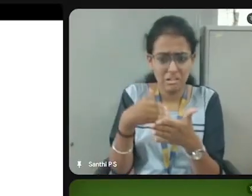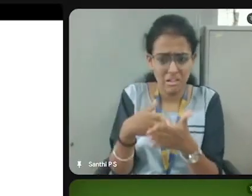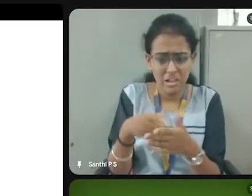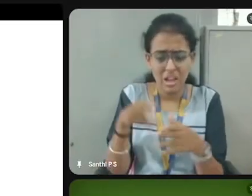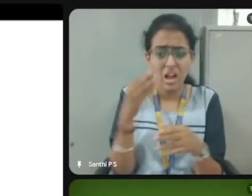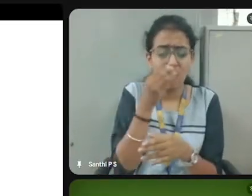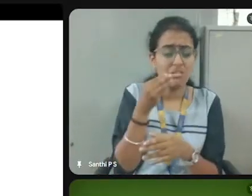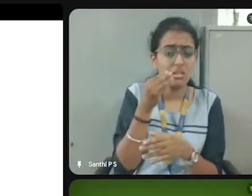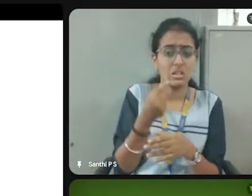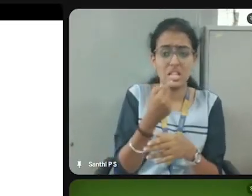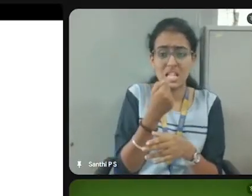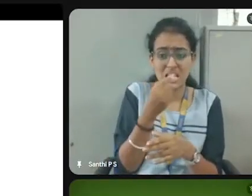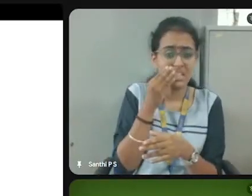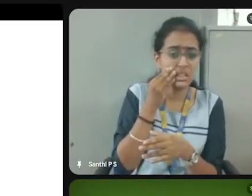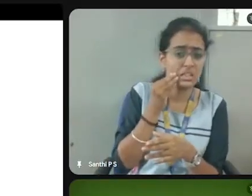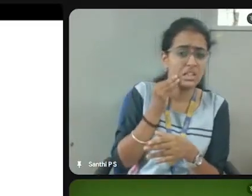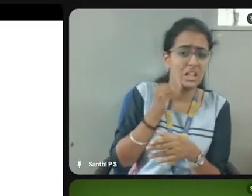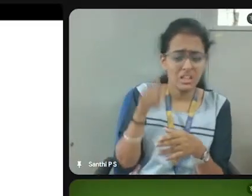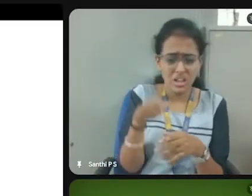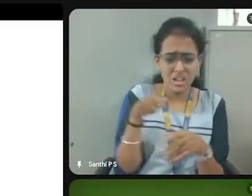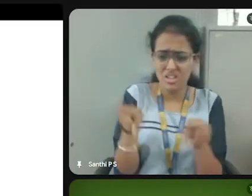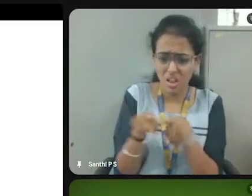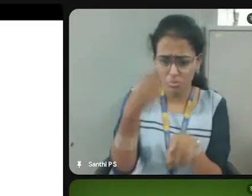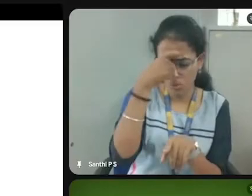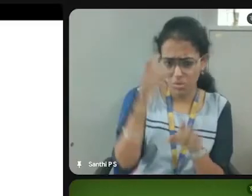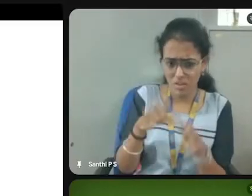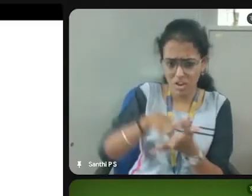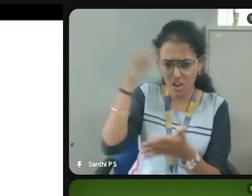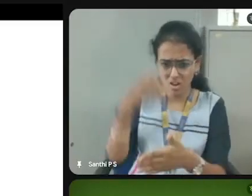ഫിക്സ് വരുന്നത് ഒരു പ്രോബ്ലം ആണോ?